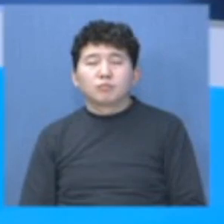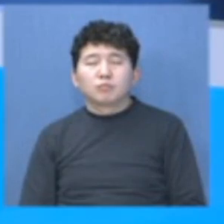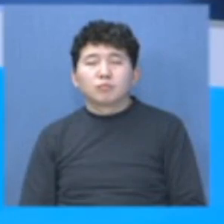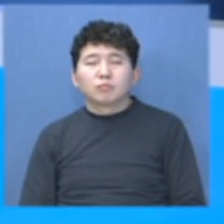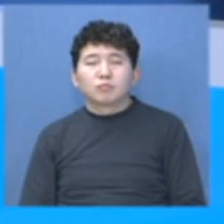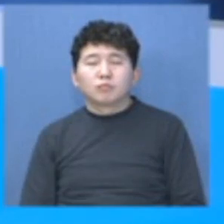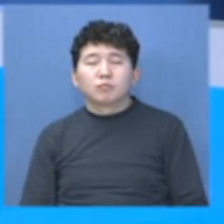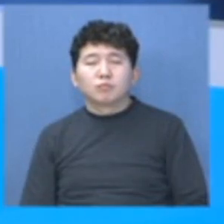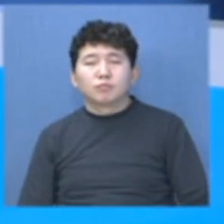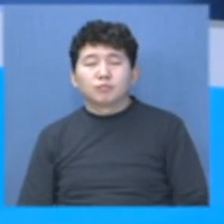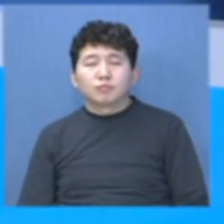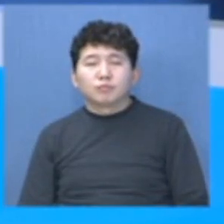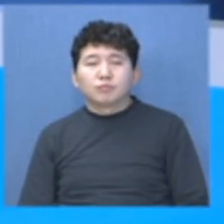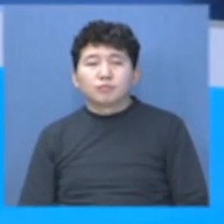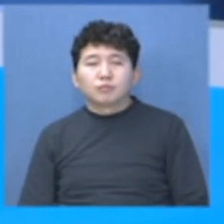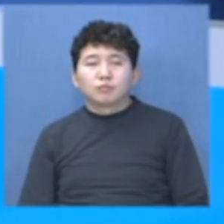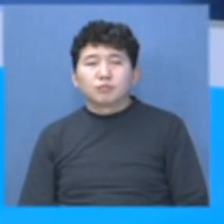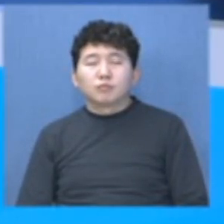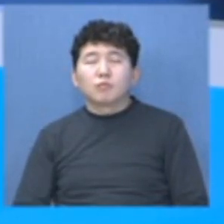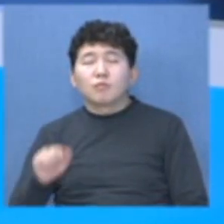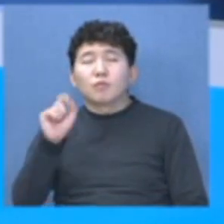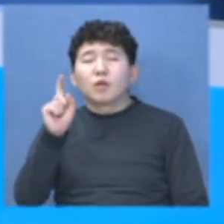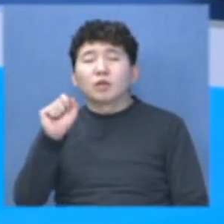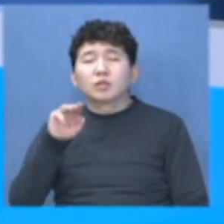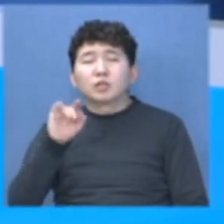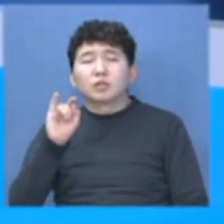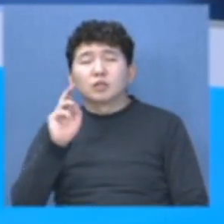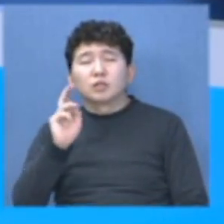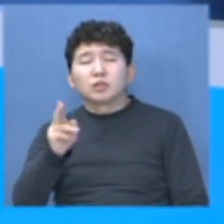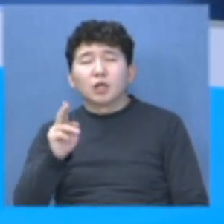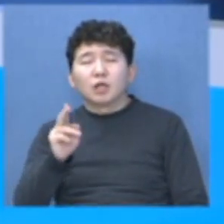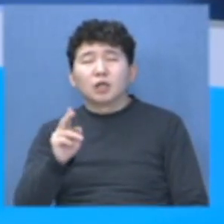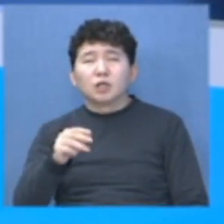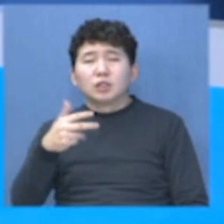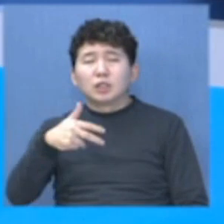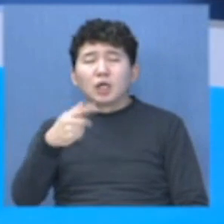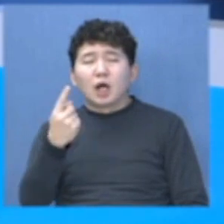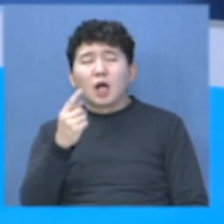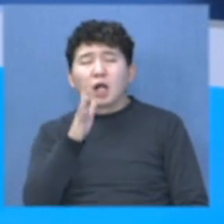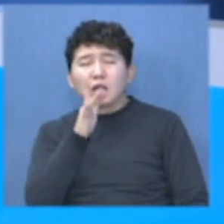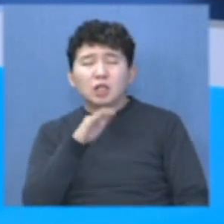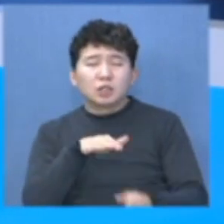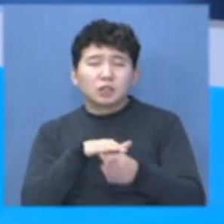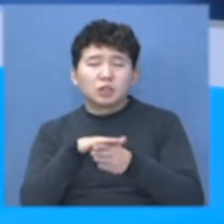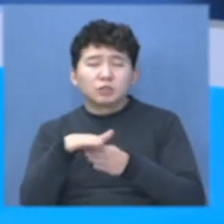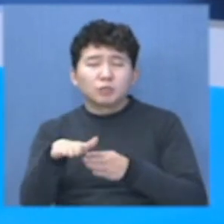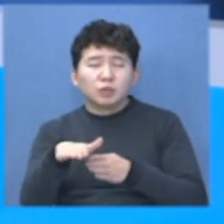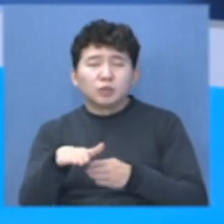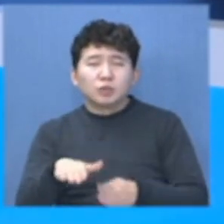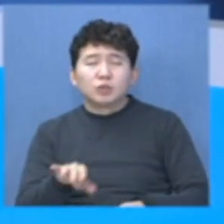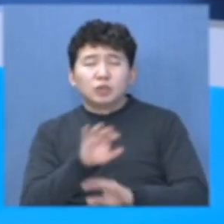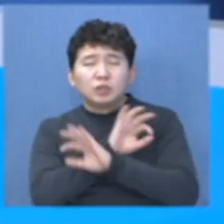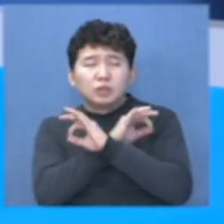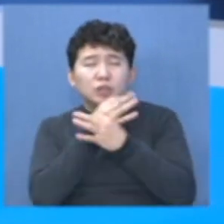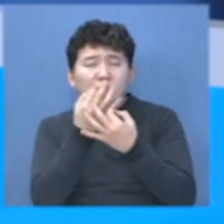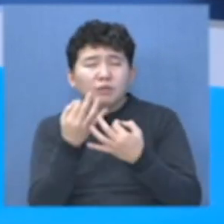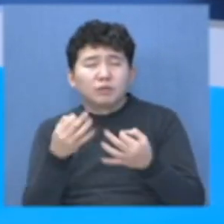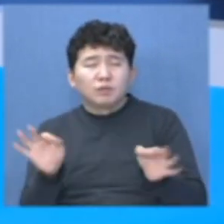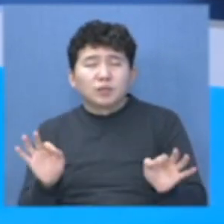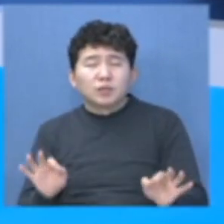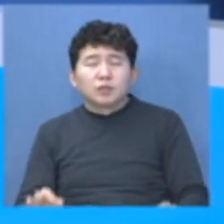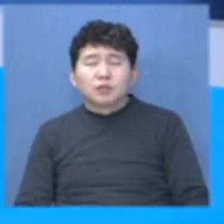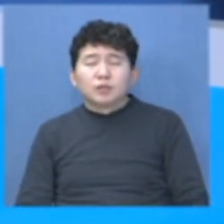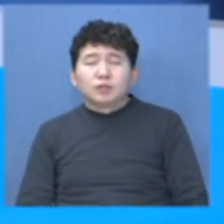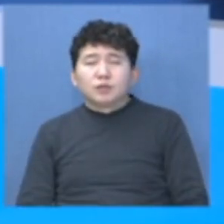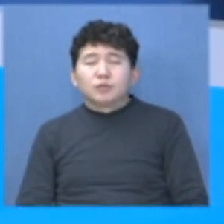Ata babalarımız ansağan azattık tağının atkanına biyıl 31 yıl. Bul mereke halkımızın san gasırlıq arman